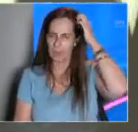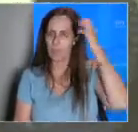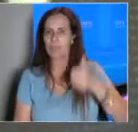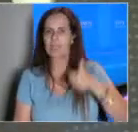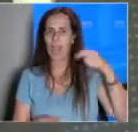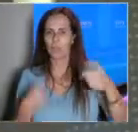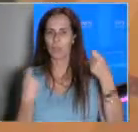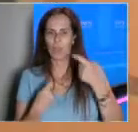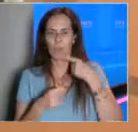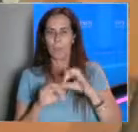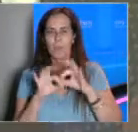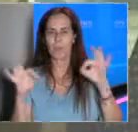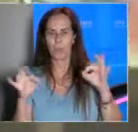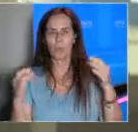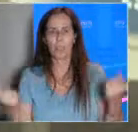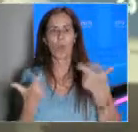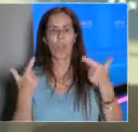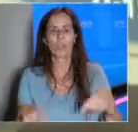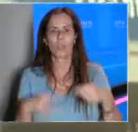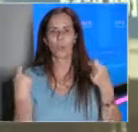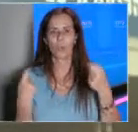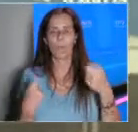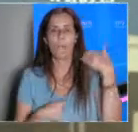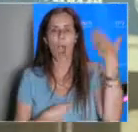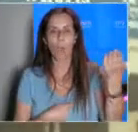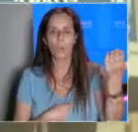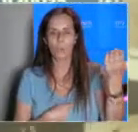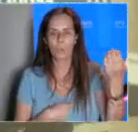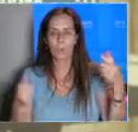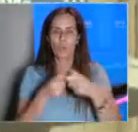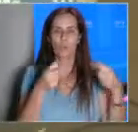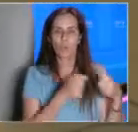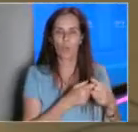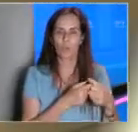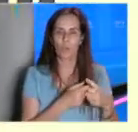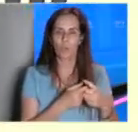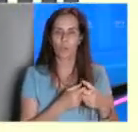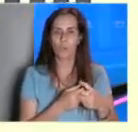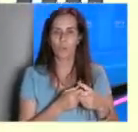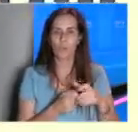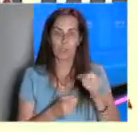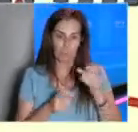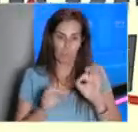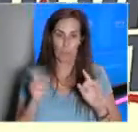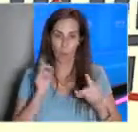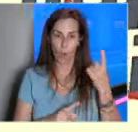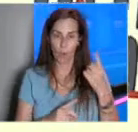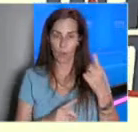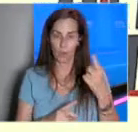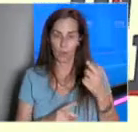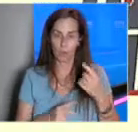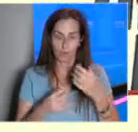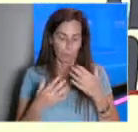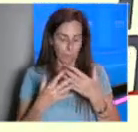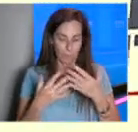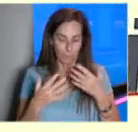טרופר הודיעו על פתיחת אירועי התרבות באירועי חוץ ובקפסולות, וככל שהדבר הזה אכן יוצא לפועל, המתווים